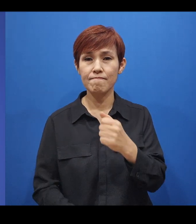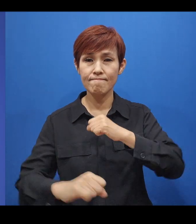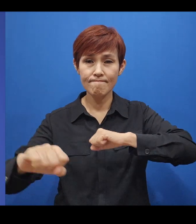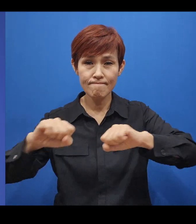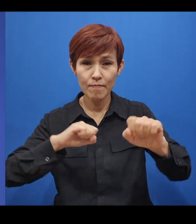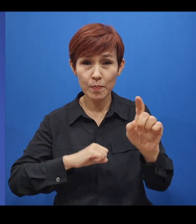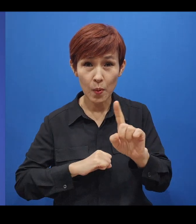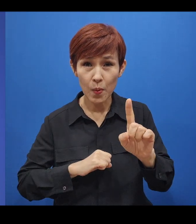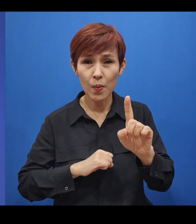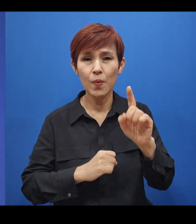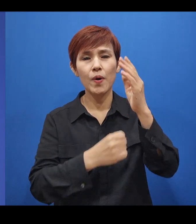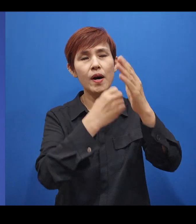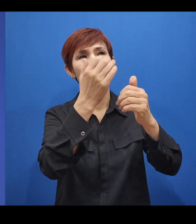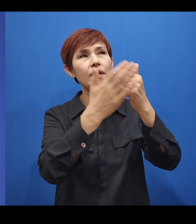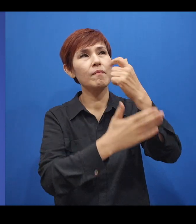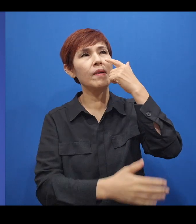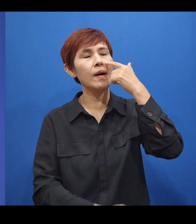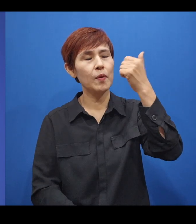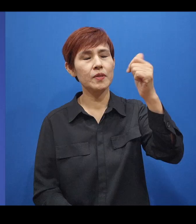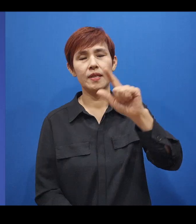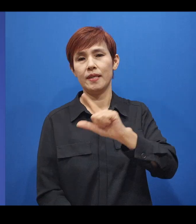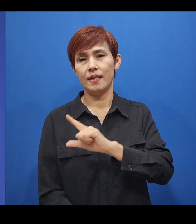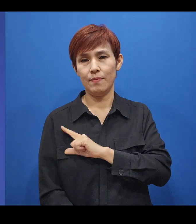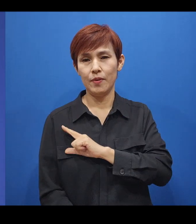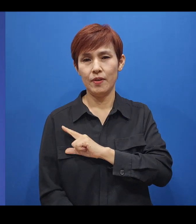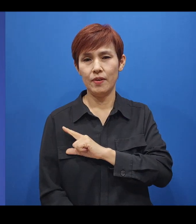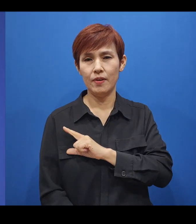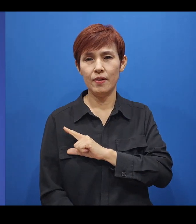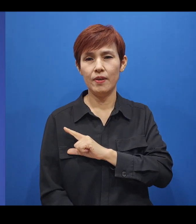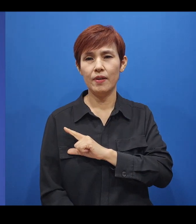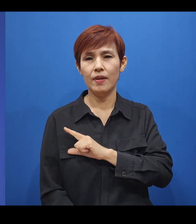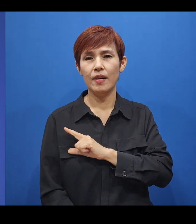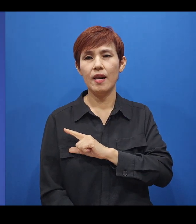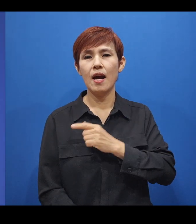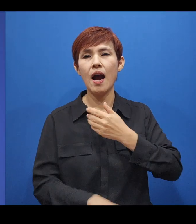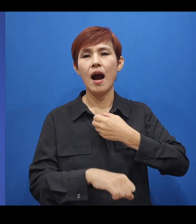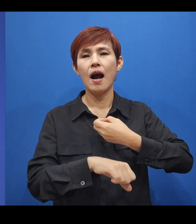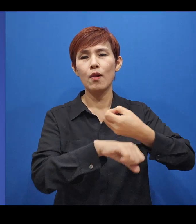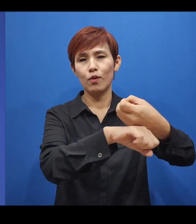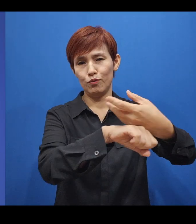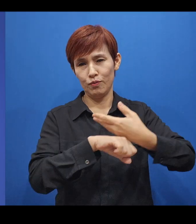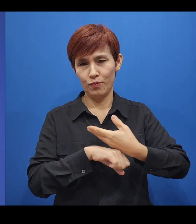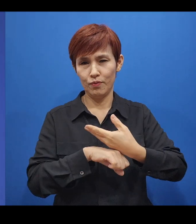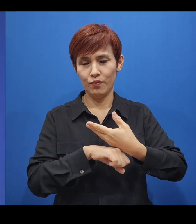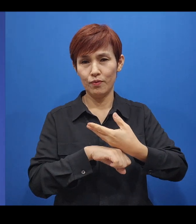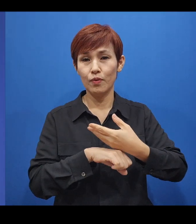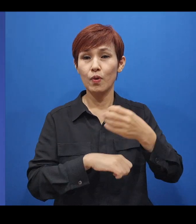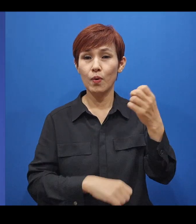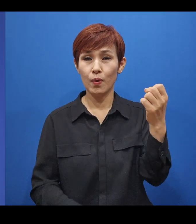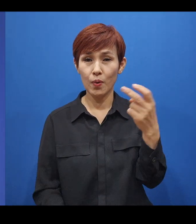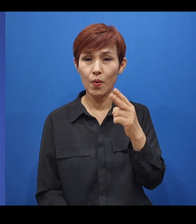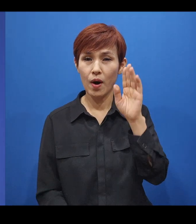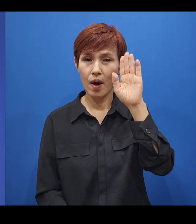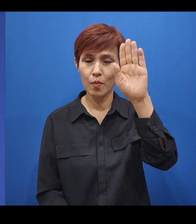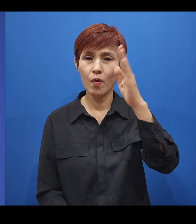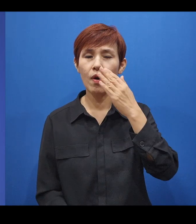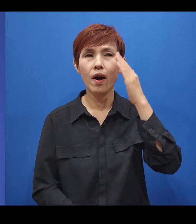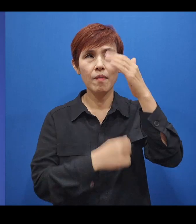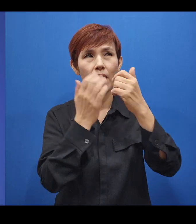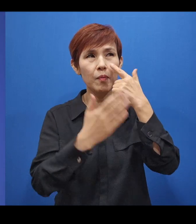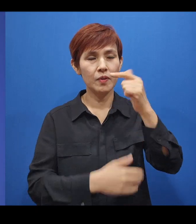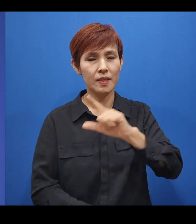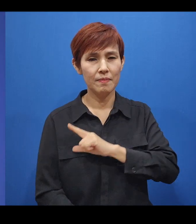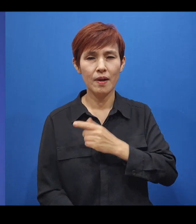일은 하나님 아버지의 이름을 우리에게 알게 하셨고 앞으로도 알아가게 하실